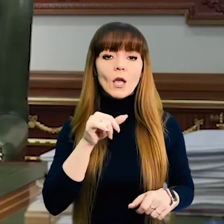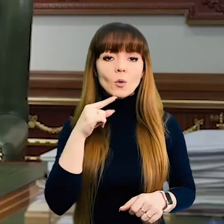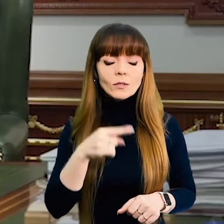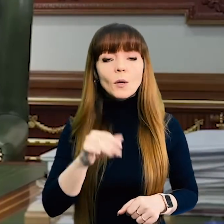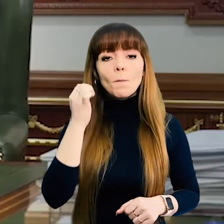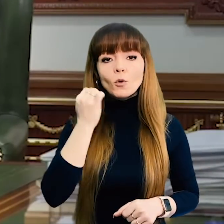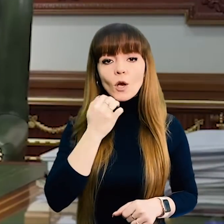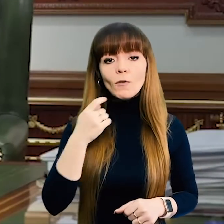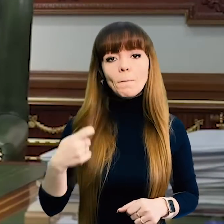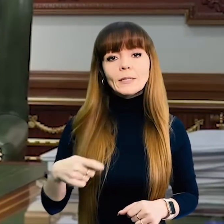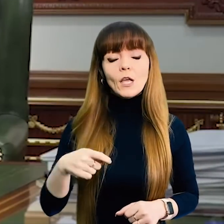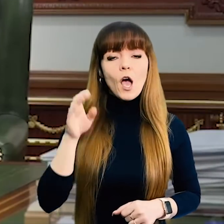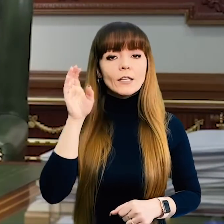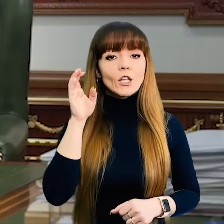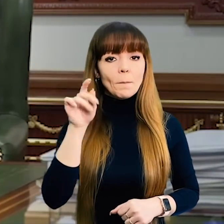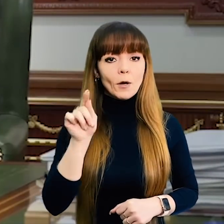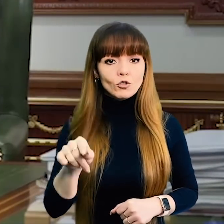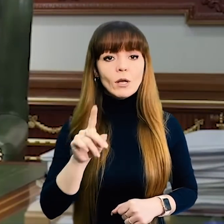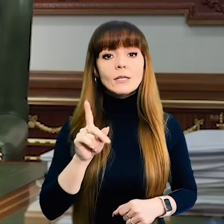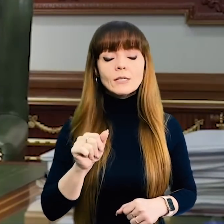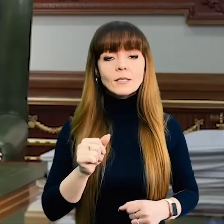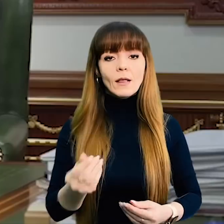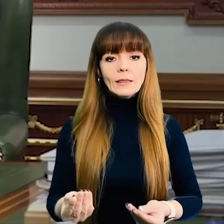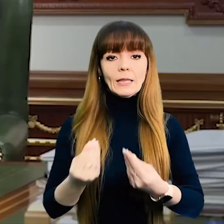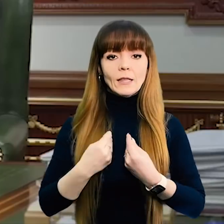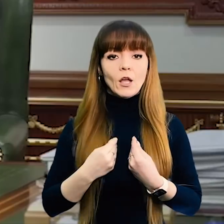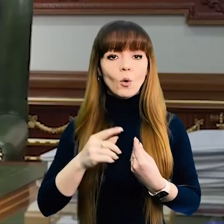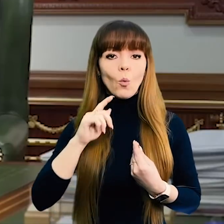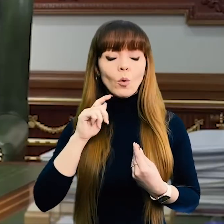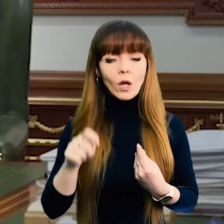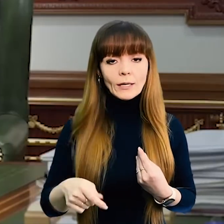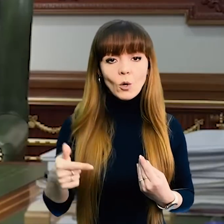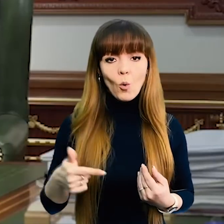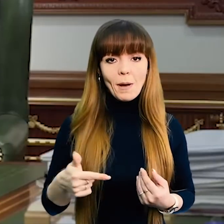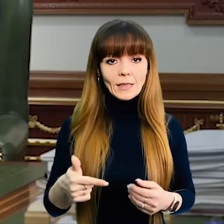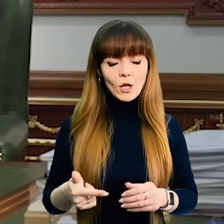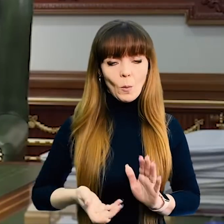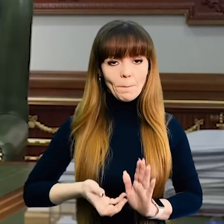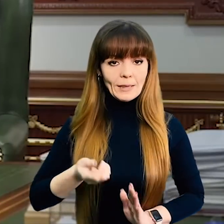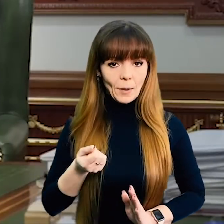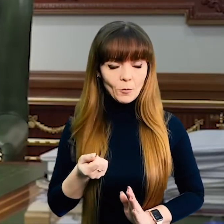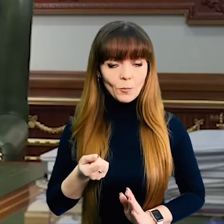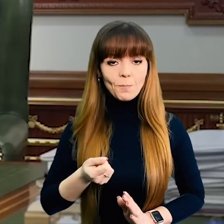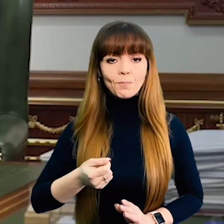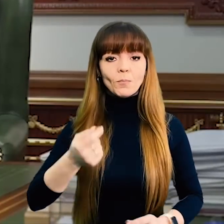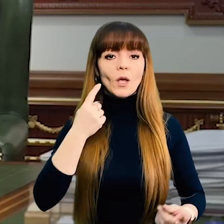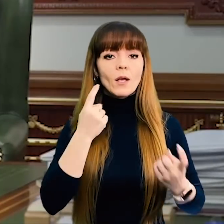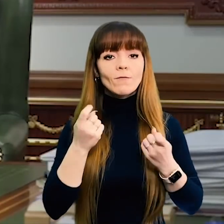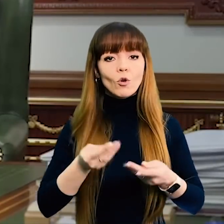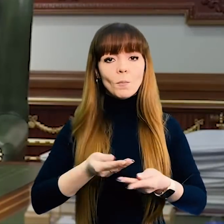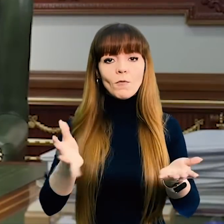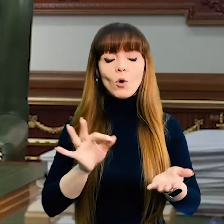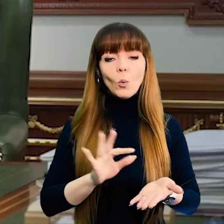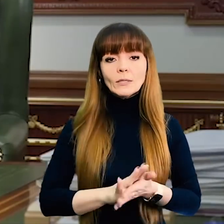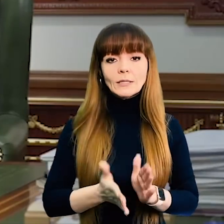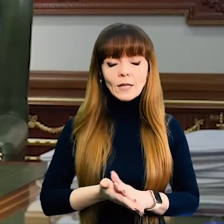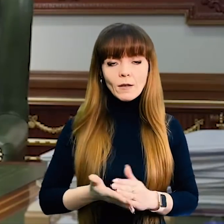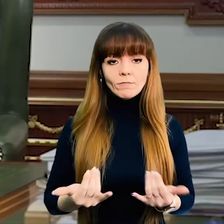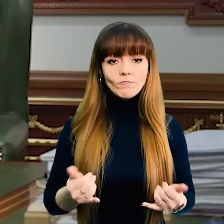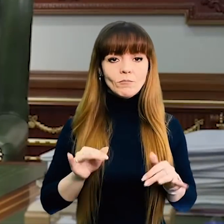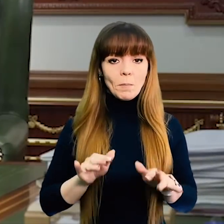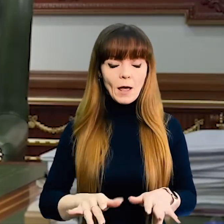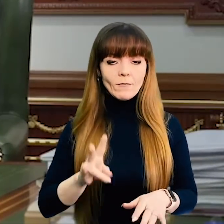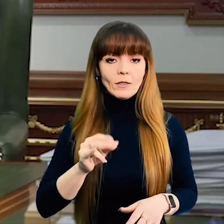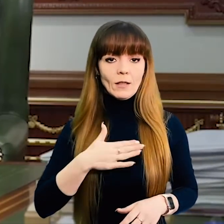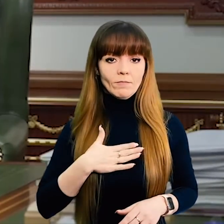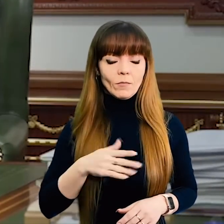санкційний тиск на Росію. Подякував президенту Азербайджану за надану Україні гуманітарну підтримку. Проінформував про стан